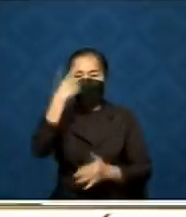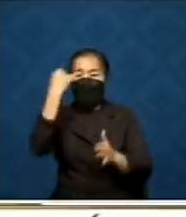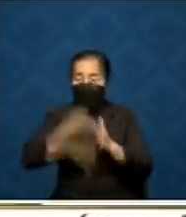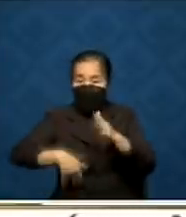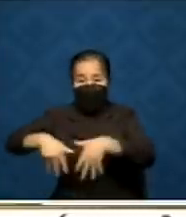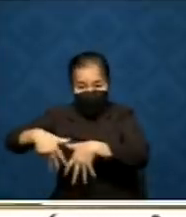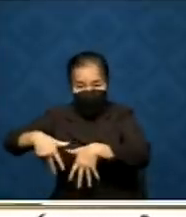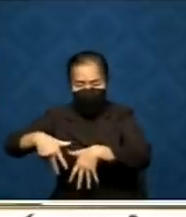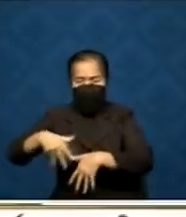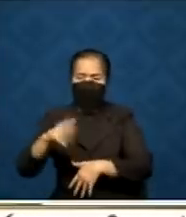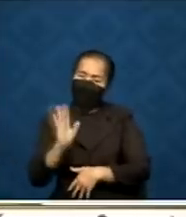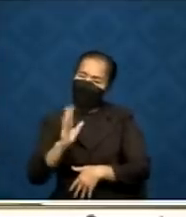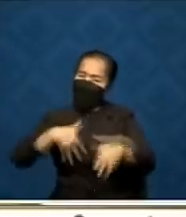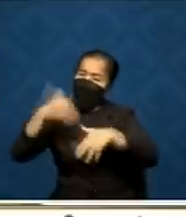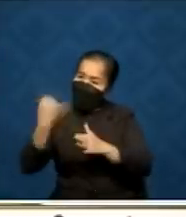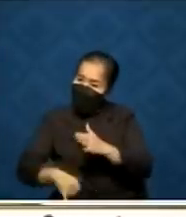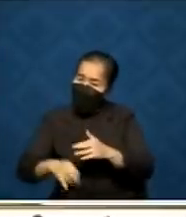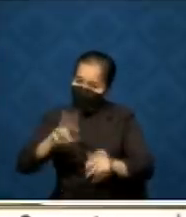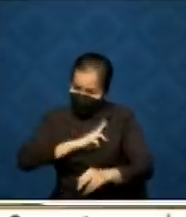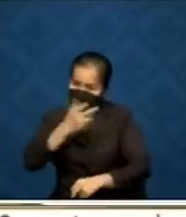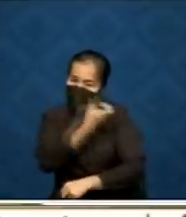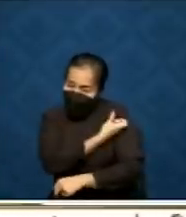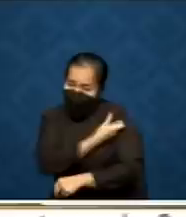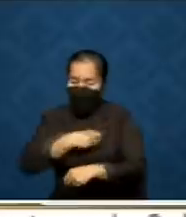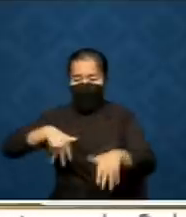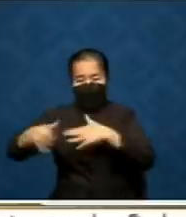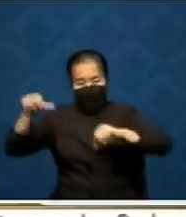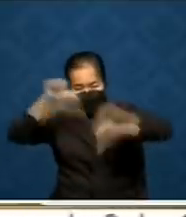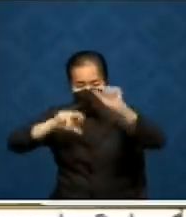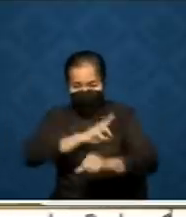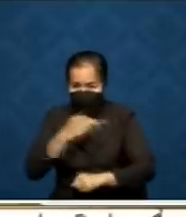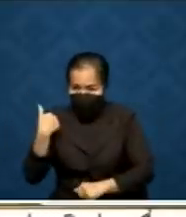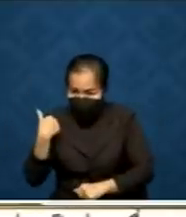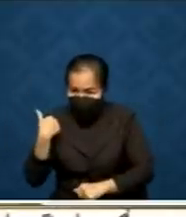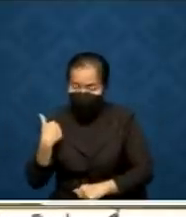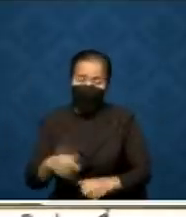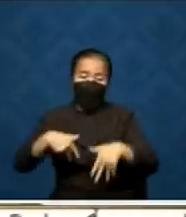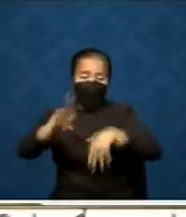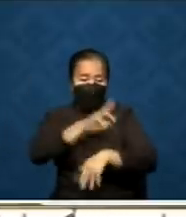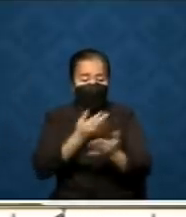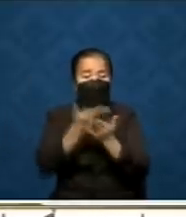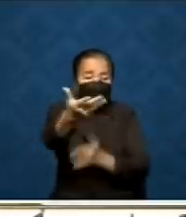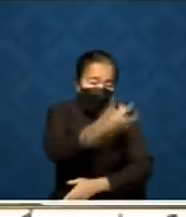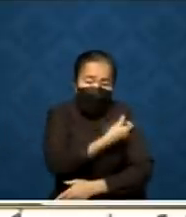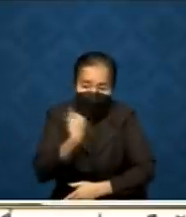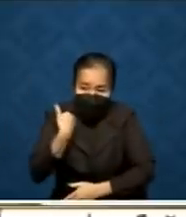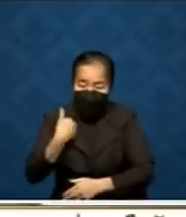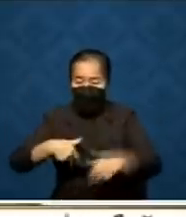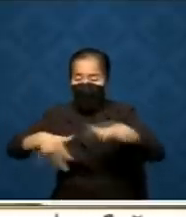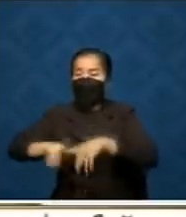บ้านมาชาวบ้านผลิตวัคซีนเองเป็นไหมครับชาวบ้านไปซื้อที่จีนเป็นนะครับบินไป